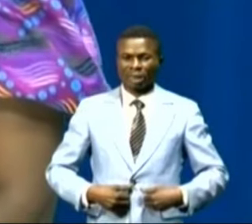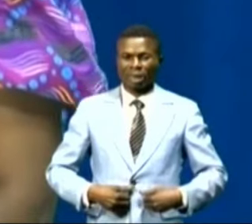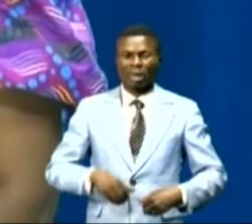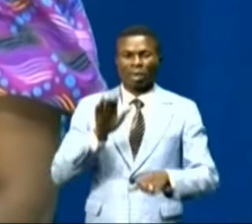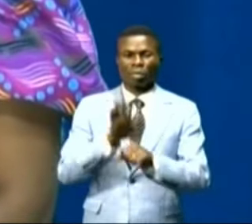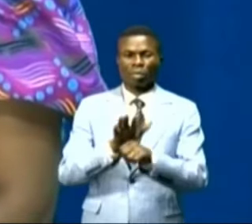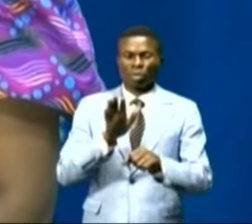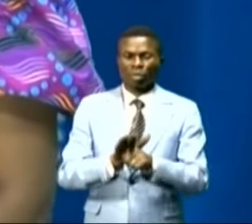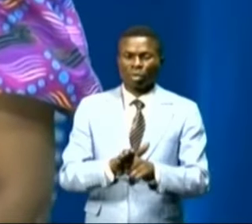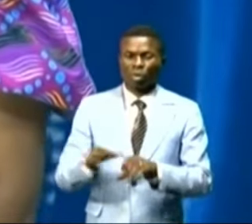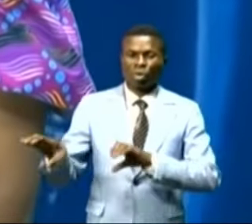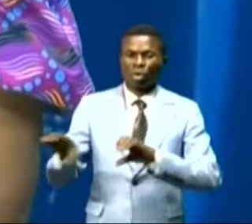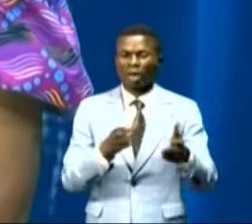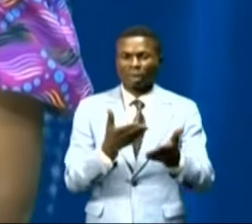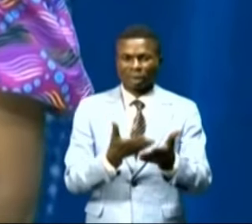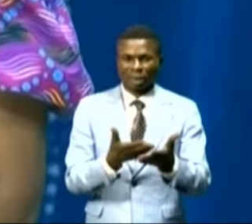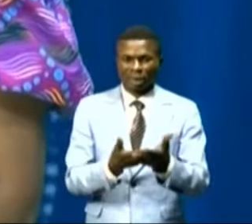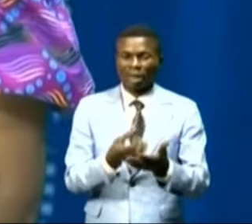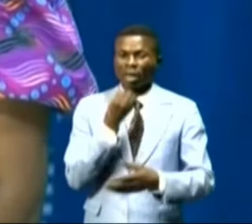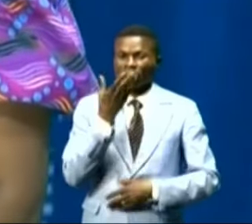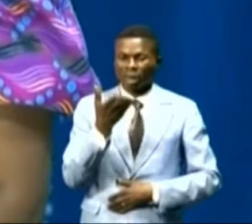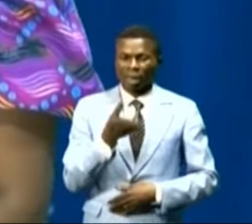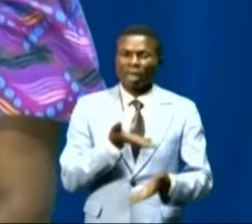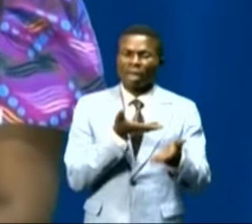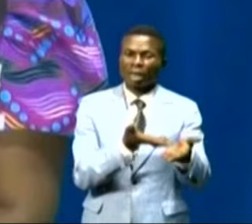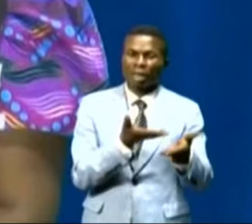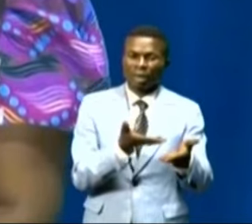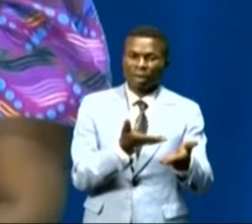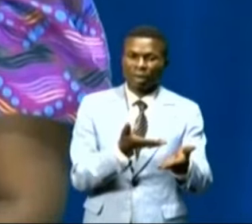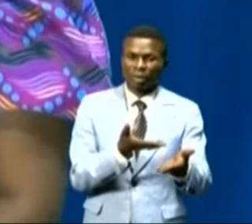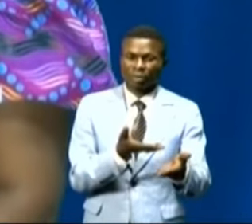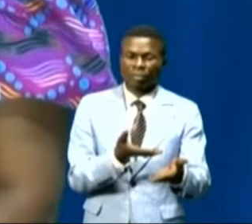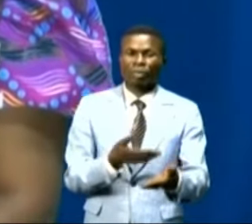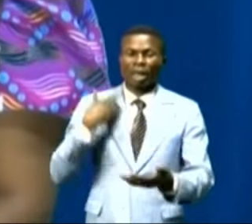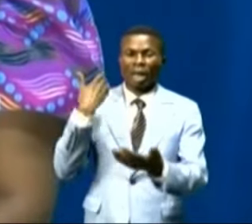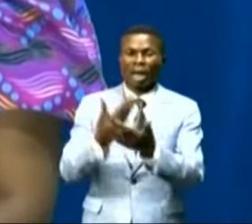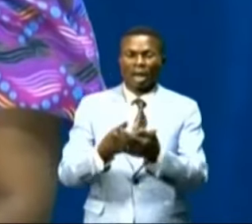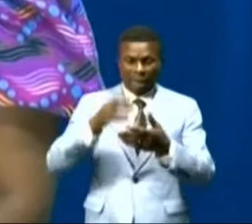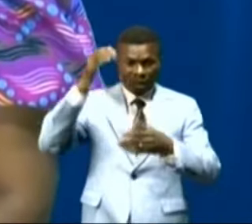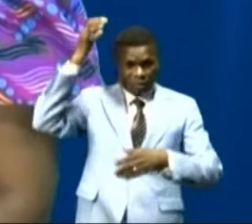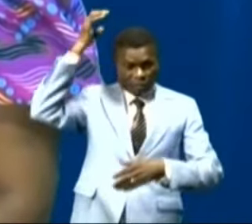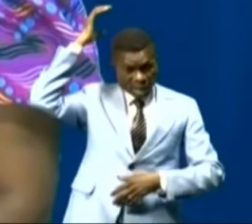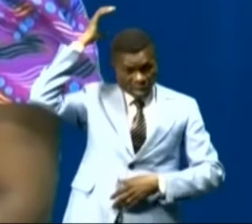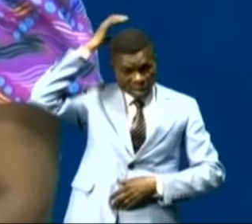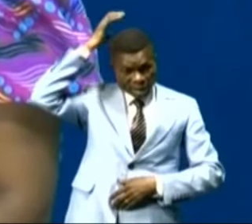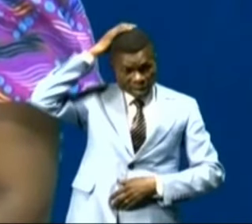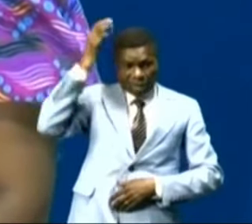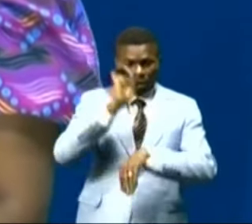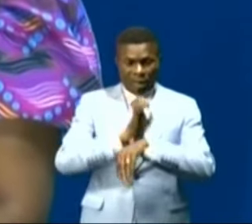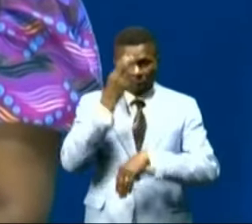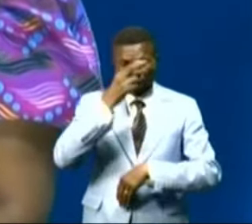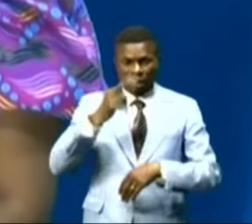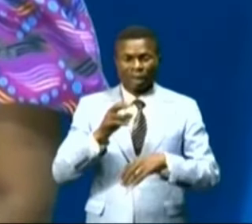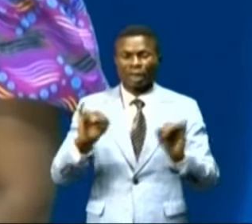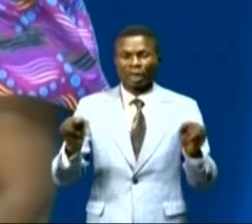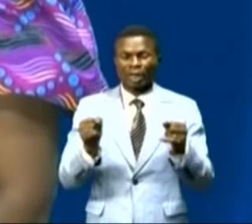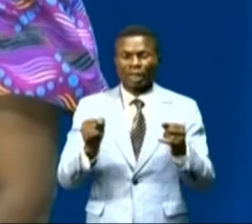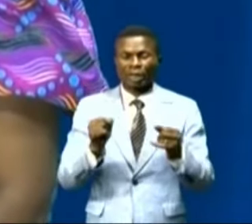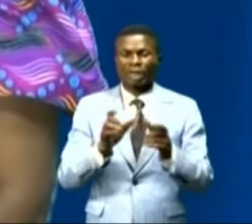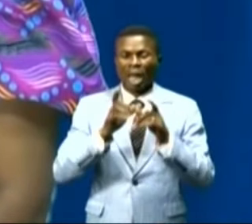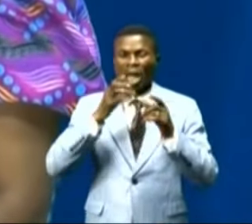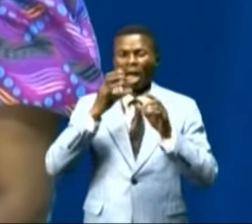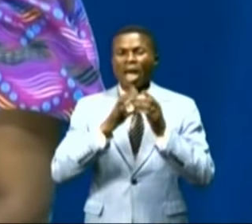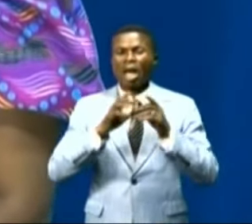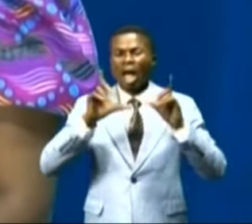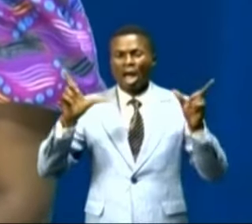beaucoup d'activités. Nous avons par exemple accompagné l'arrivée papale, nous avons accompagné lors aussi des Jeux olympiques et nous avons